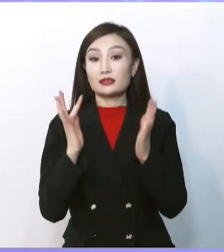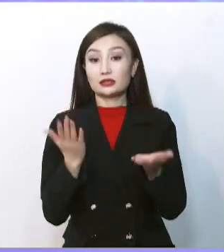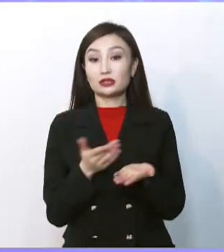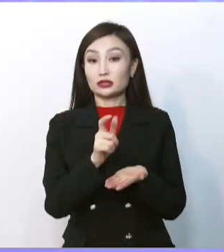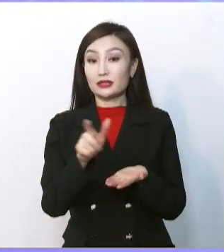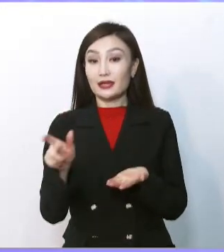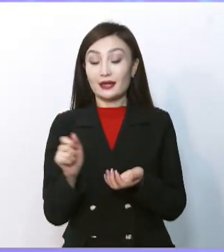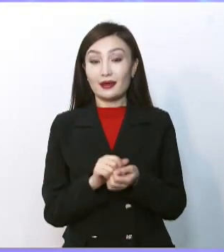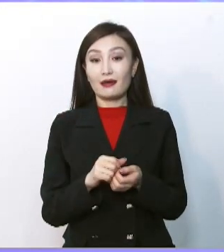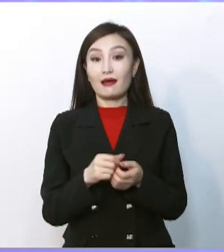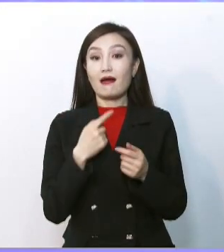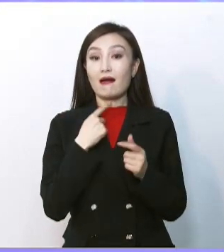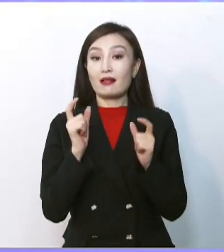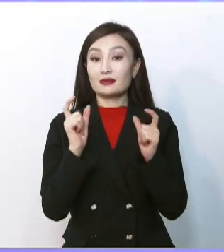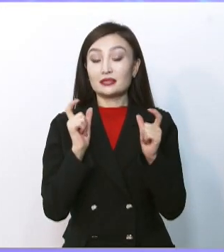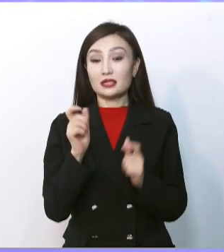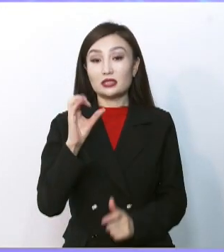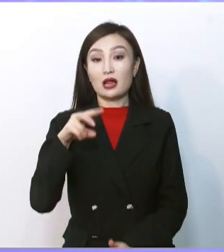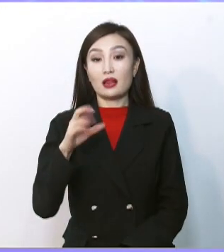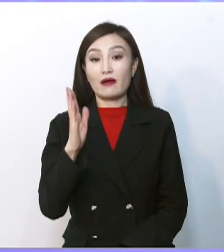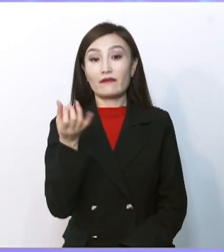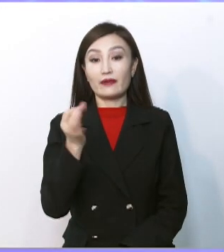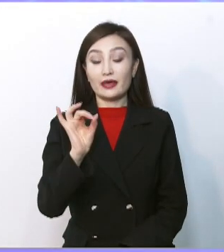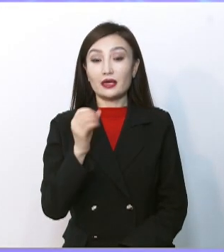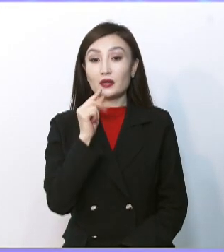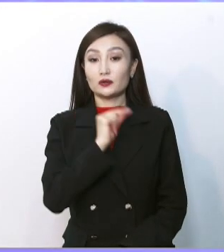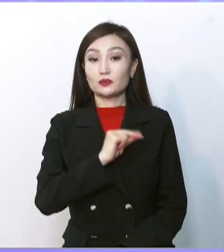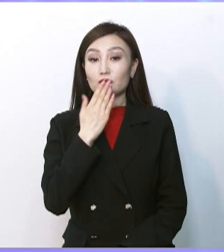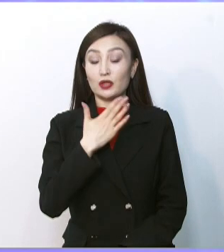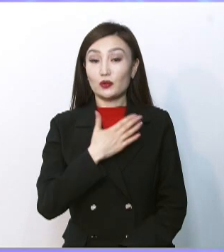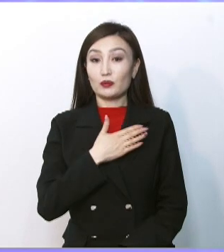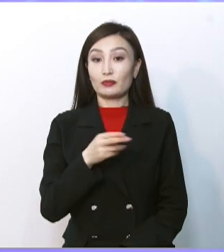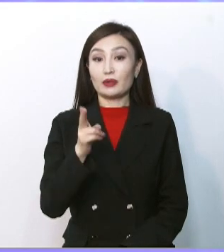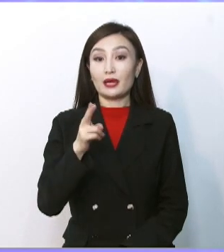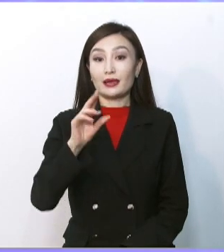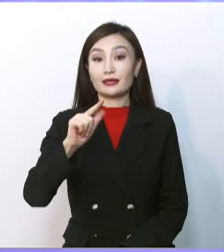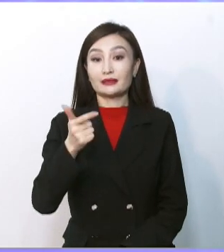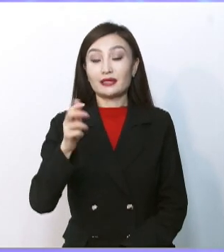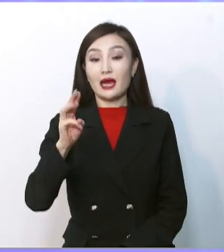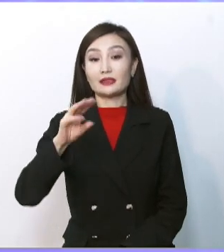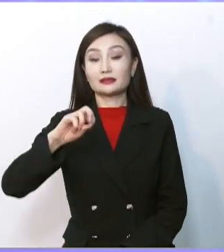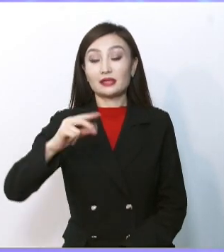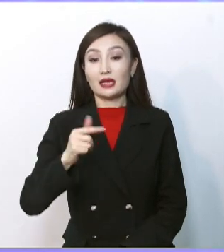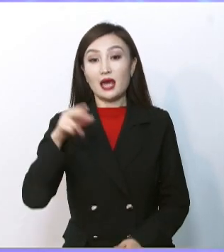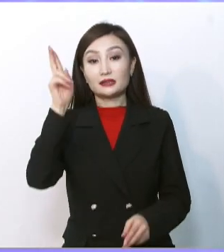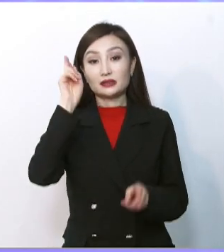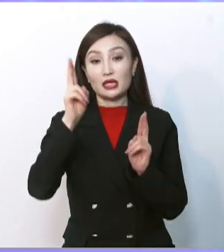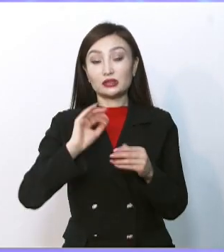жители, голосистый соловей, трудолюбивый дятел, зайчик под